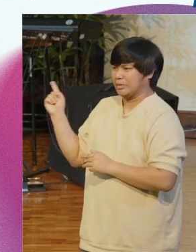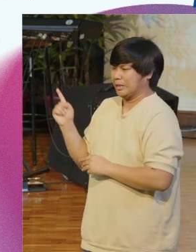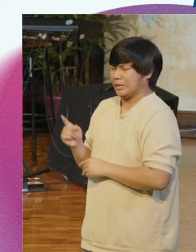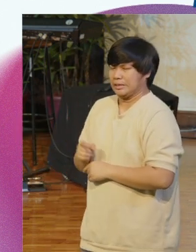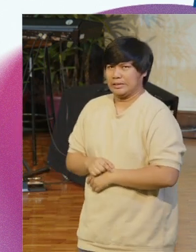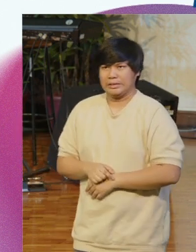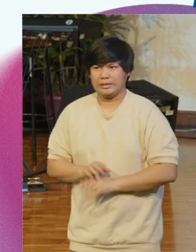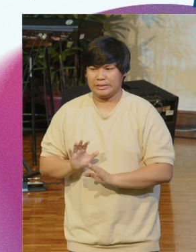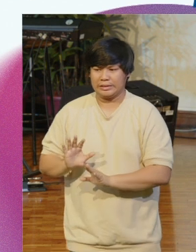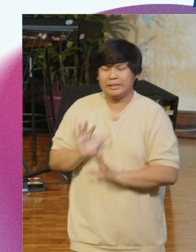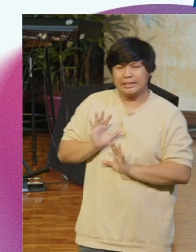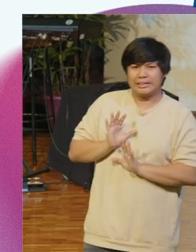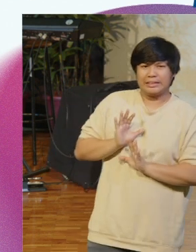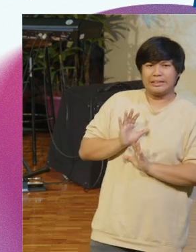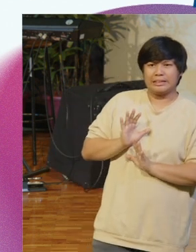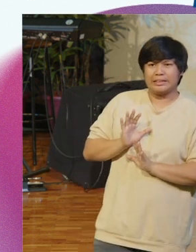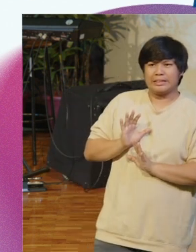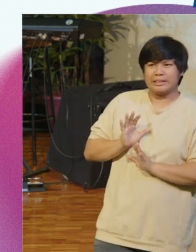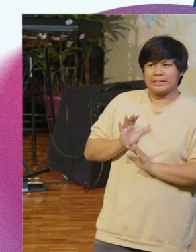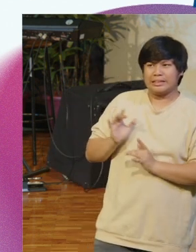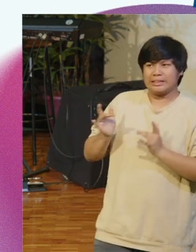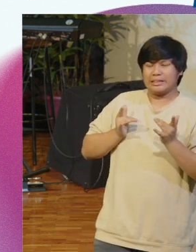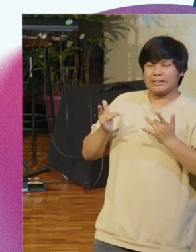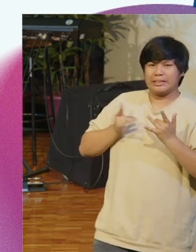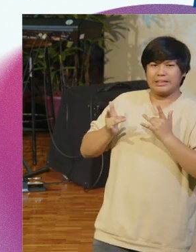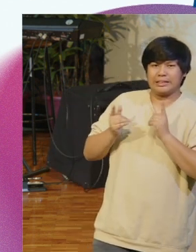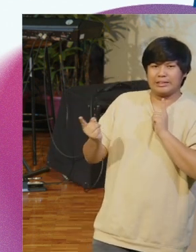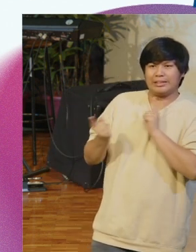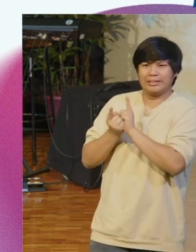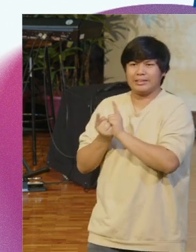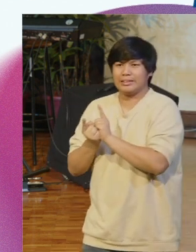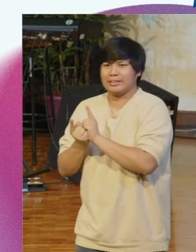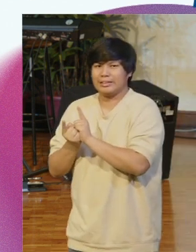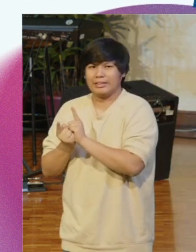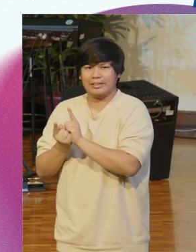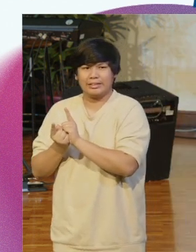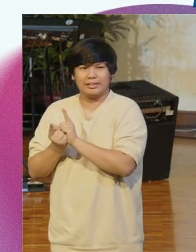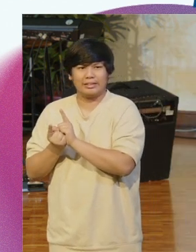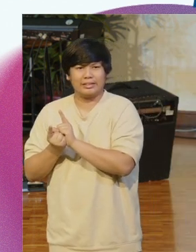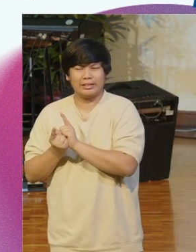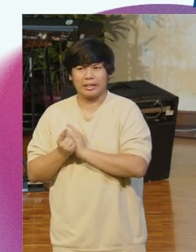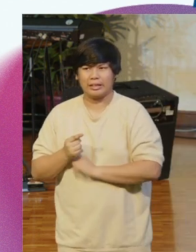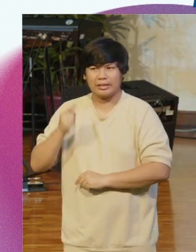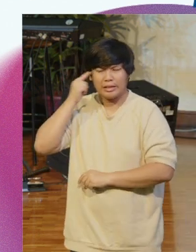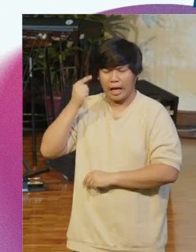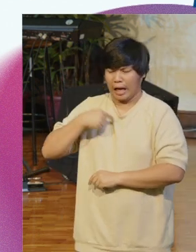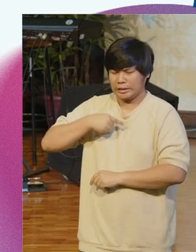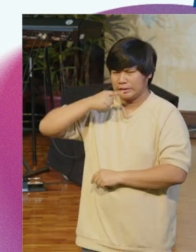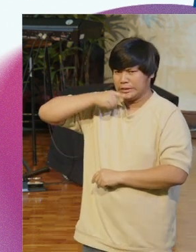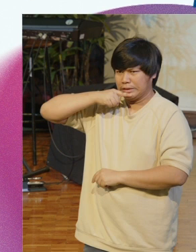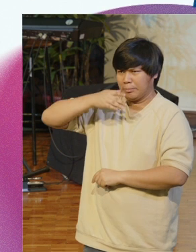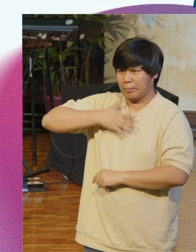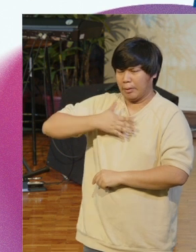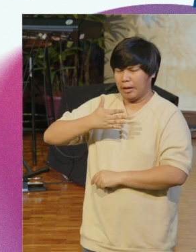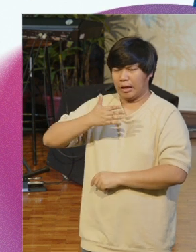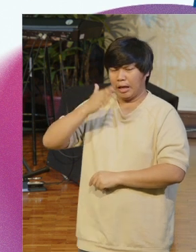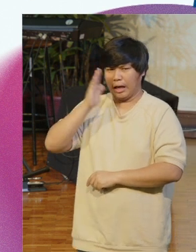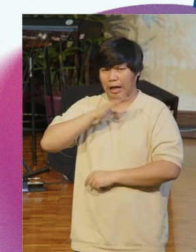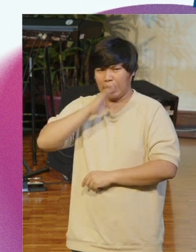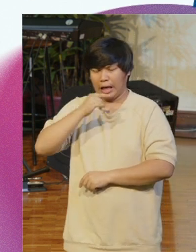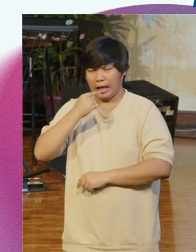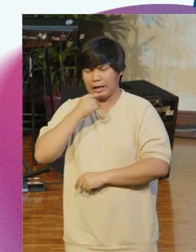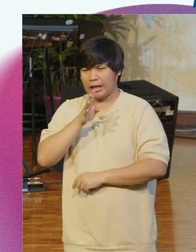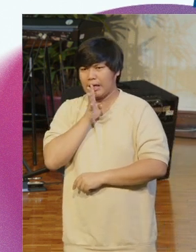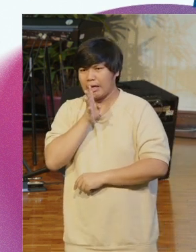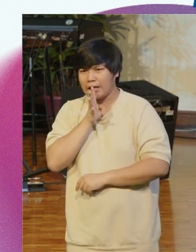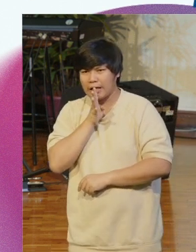Nakaka-intimidate po, parang nakaka-insecure, no? Parang nagsipilyo ba ako kaninang umaga, no? Malinis ba ang aking